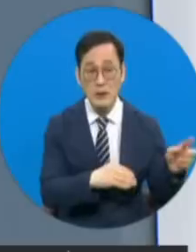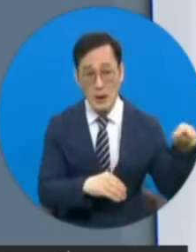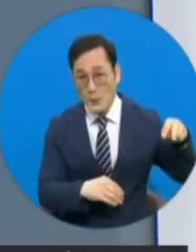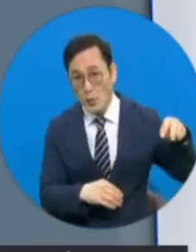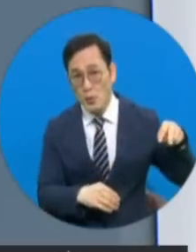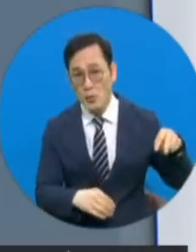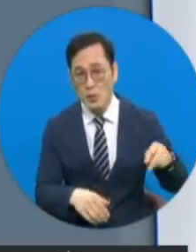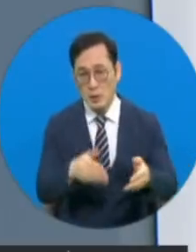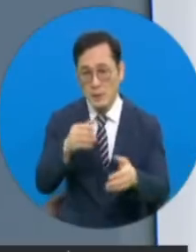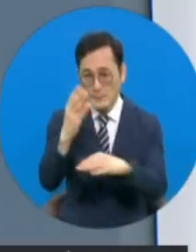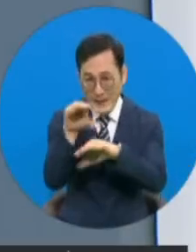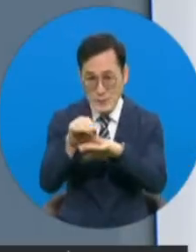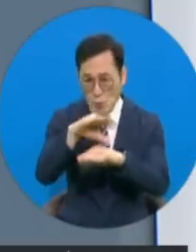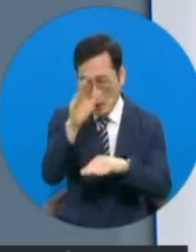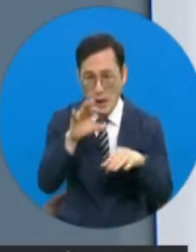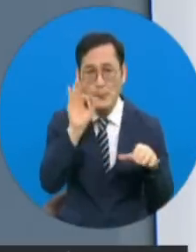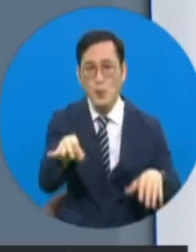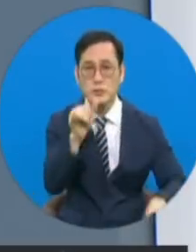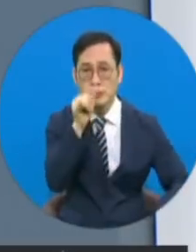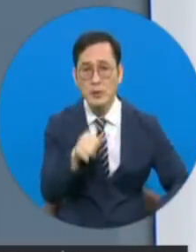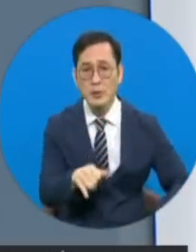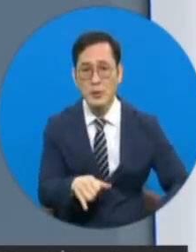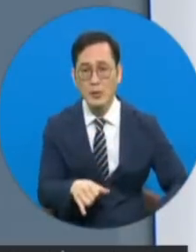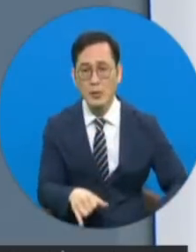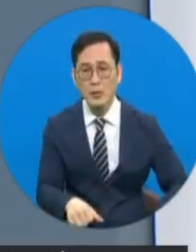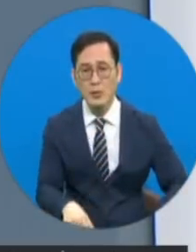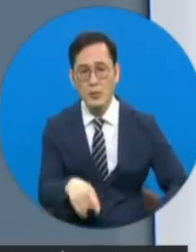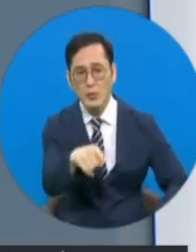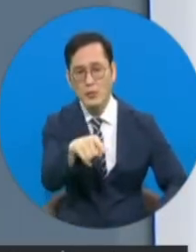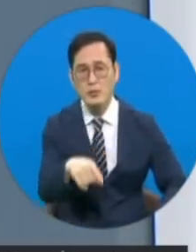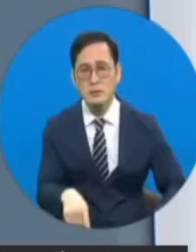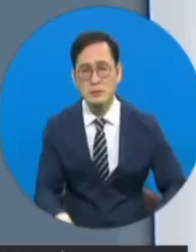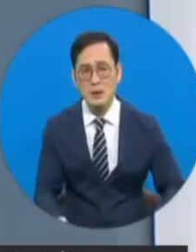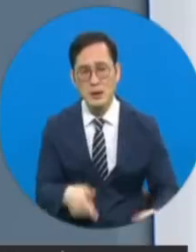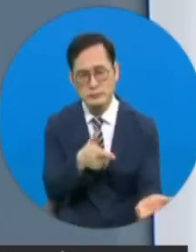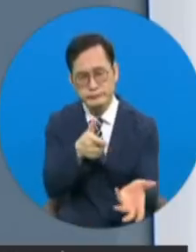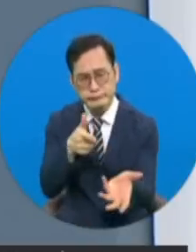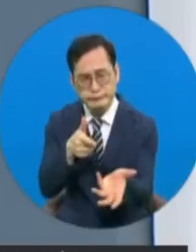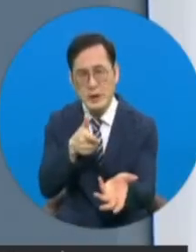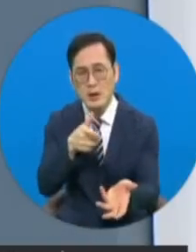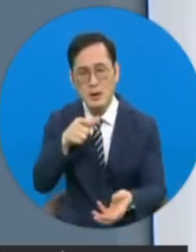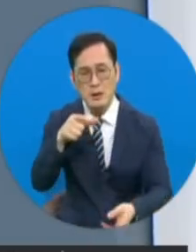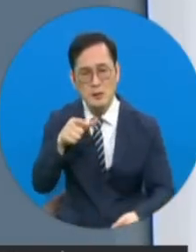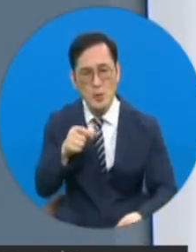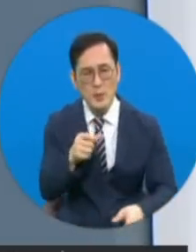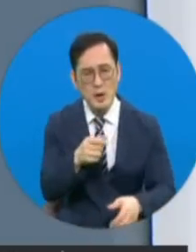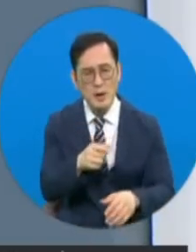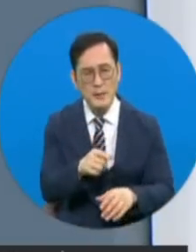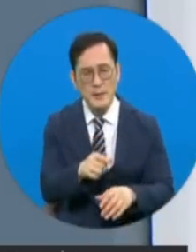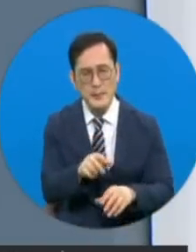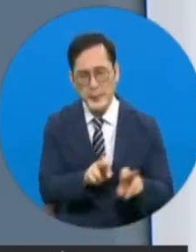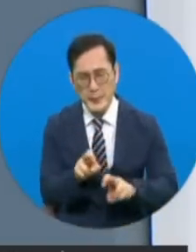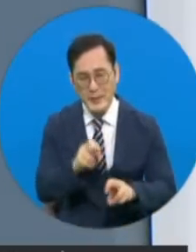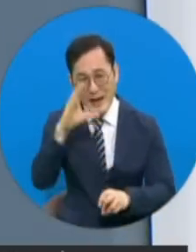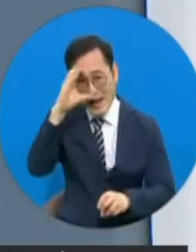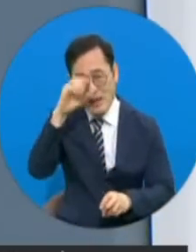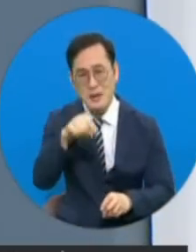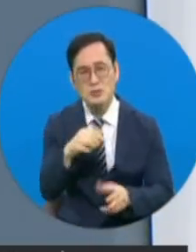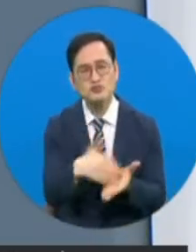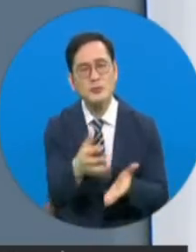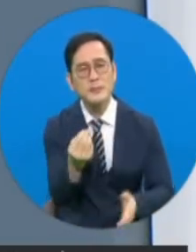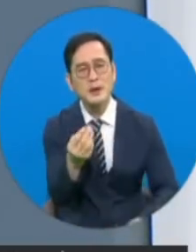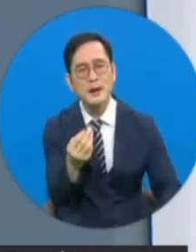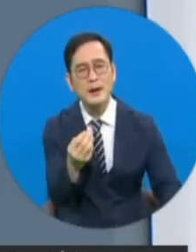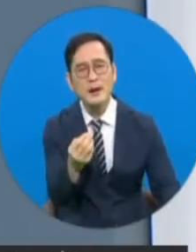비축량이 얼만큼 있는지에 대해서 저렇게 공개적으로 묻고 얘기해야 될 자리인가 싶기도 합니다 꼭 묻고 따져야 될 내용들이 있으면 얼마든지 불러다가